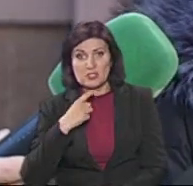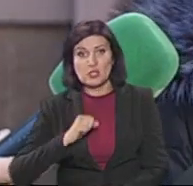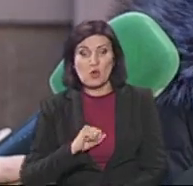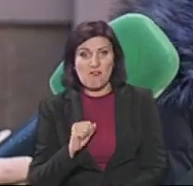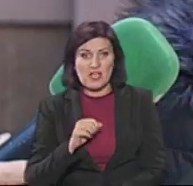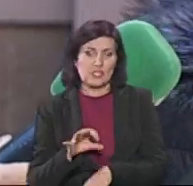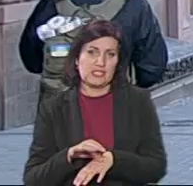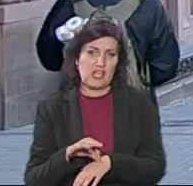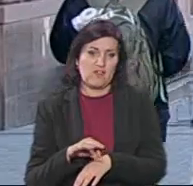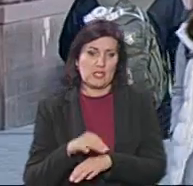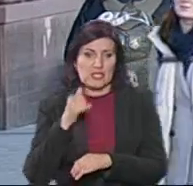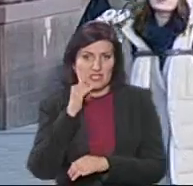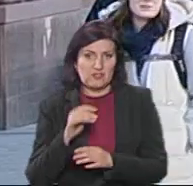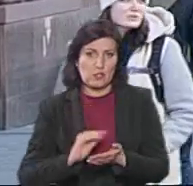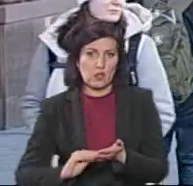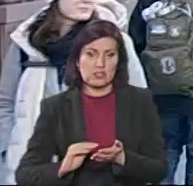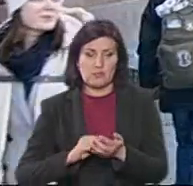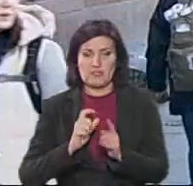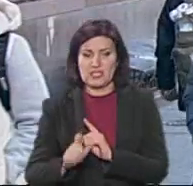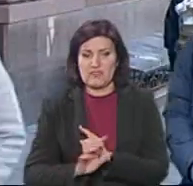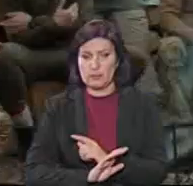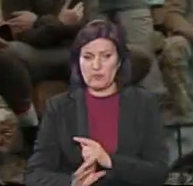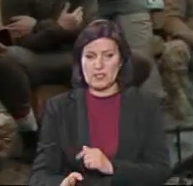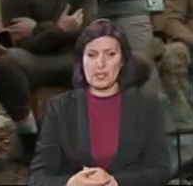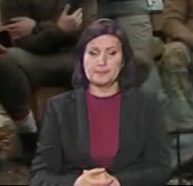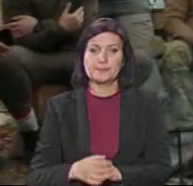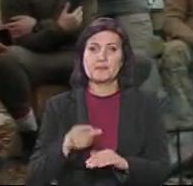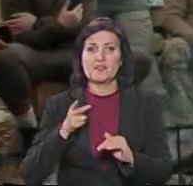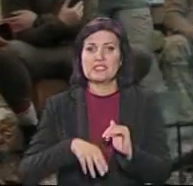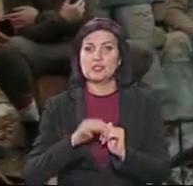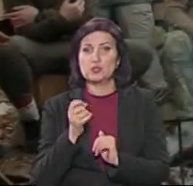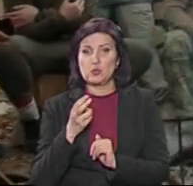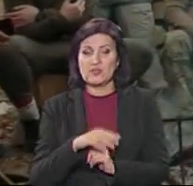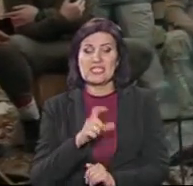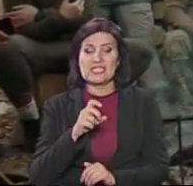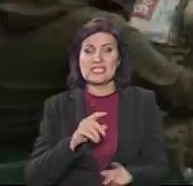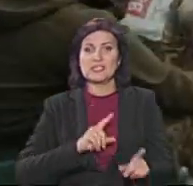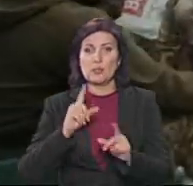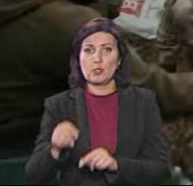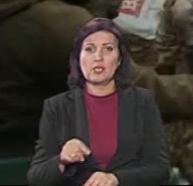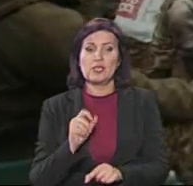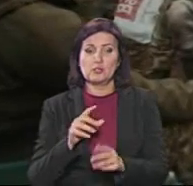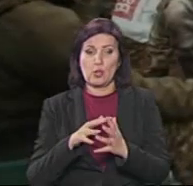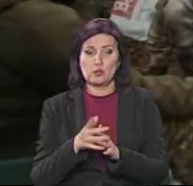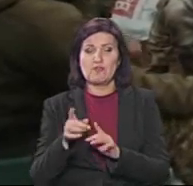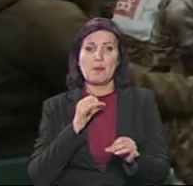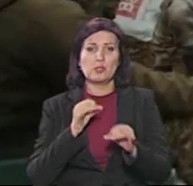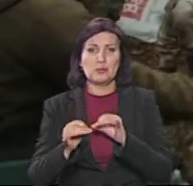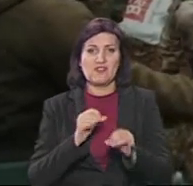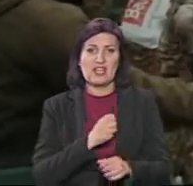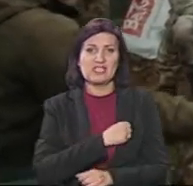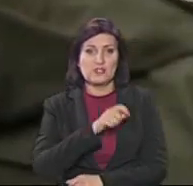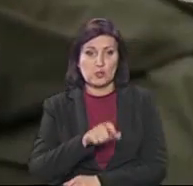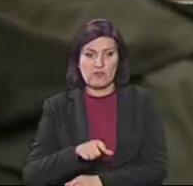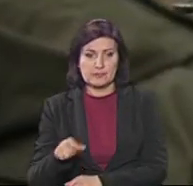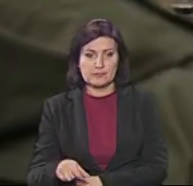товаришка захворіла. На дзвінки кореспондентів не відповідає. Наприкінці жовтня Зеленський поїхав до Золотого. Там поспілкувався із